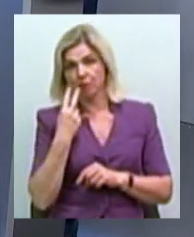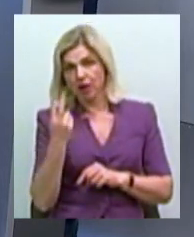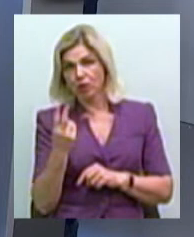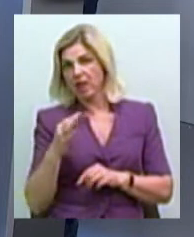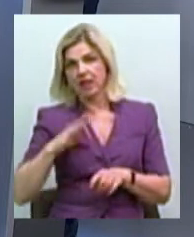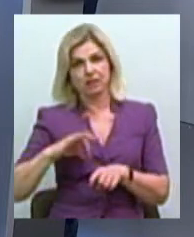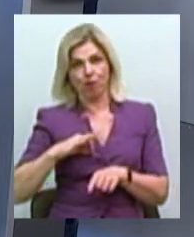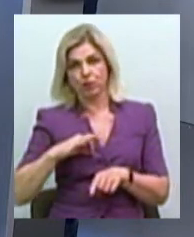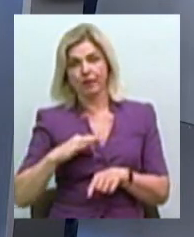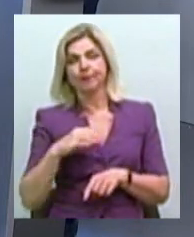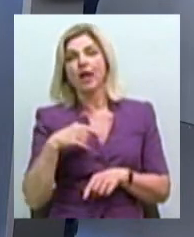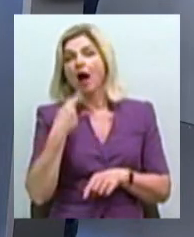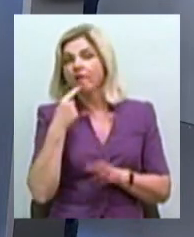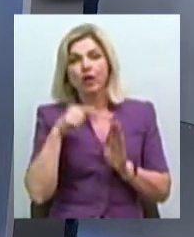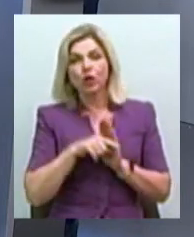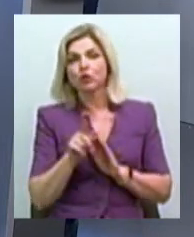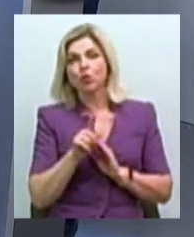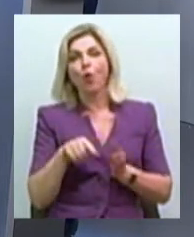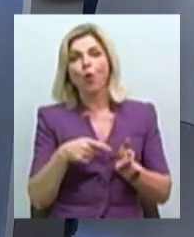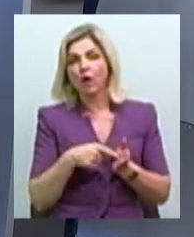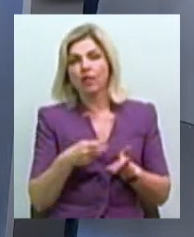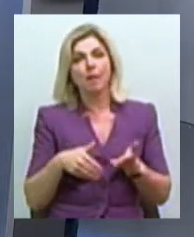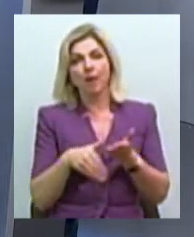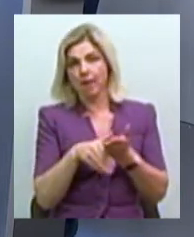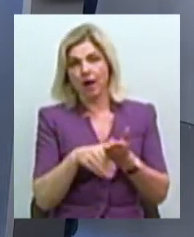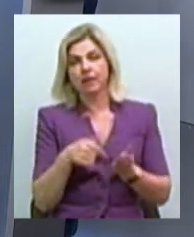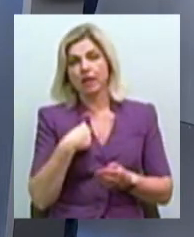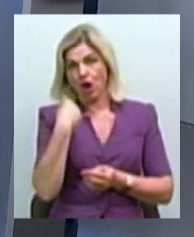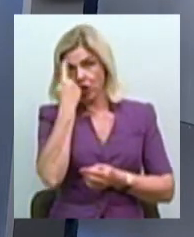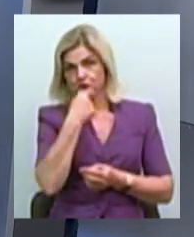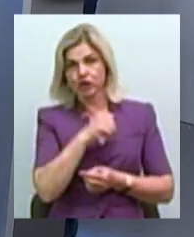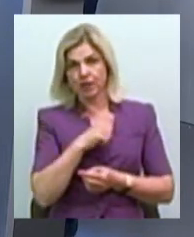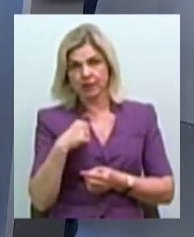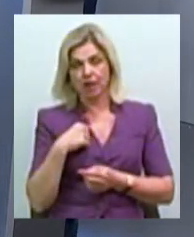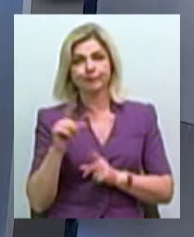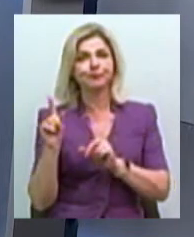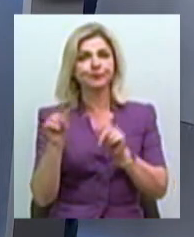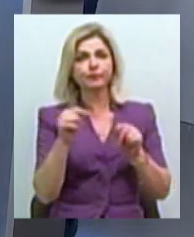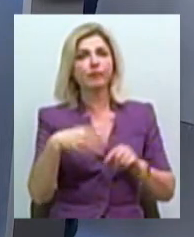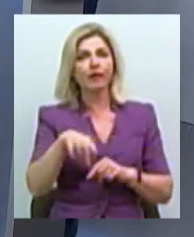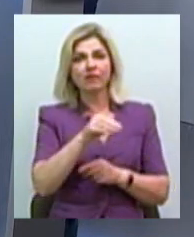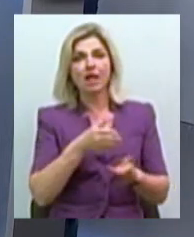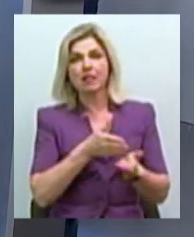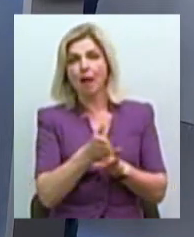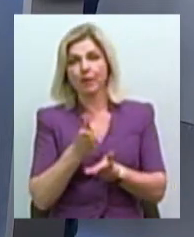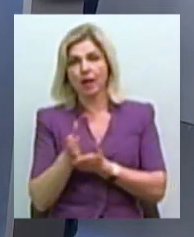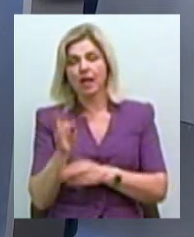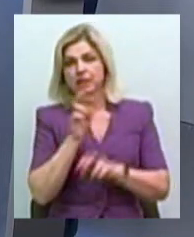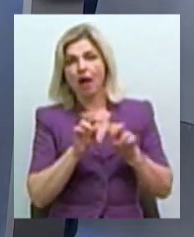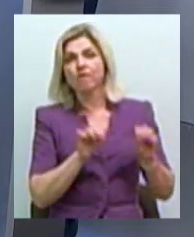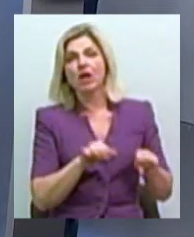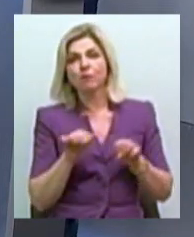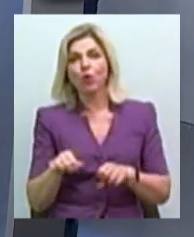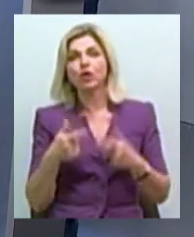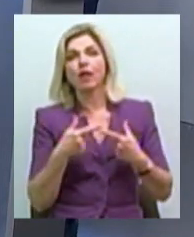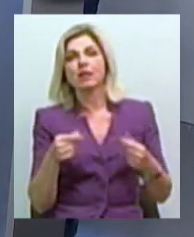что город не идет навстречу, не помогает, это неправильно. Я лично сам объезжал полностью все направления, мы искали возможности, где